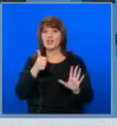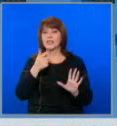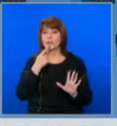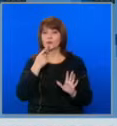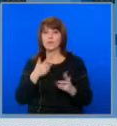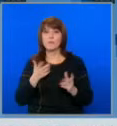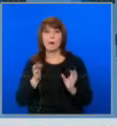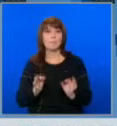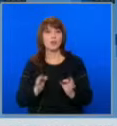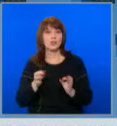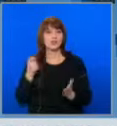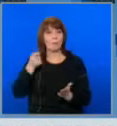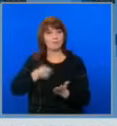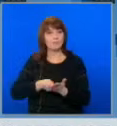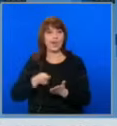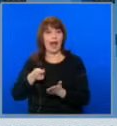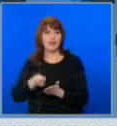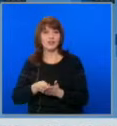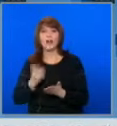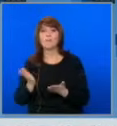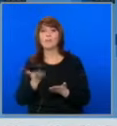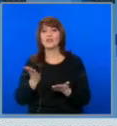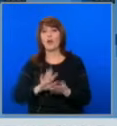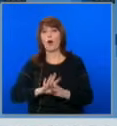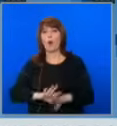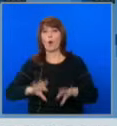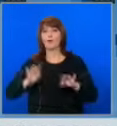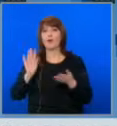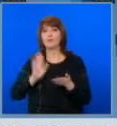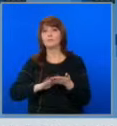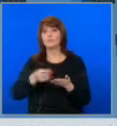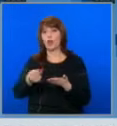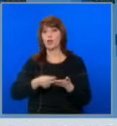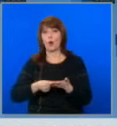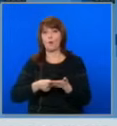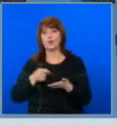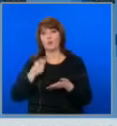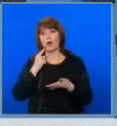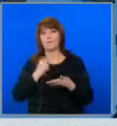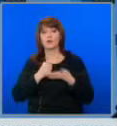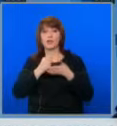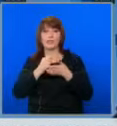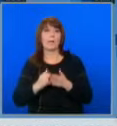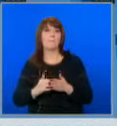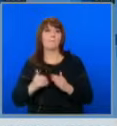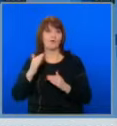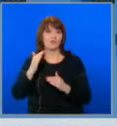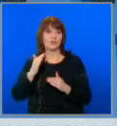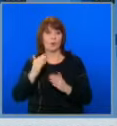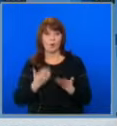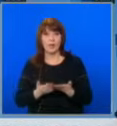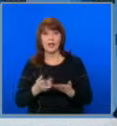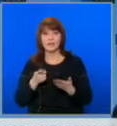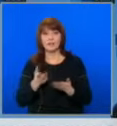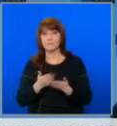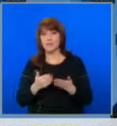имаме по-сериозни плащания сключени вече договори тогава бюджетът е и по-висок но сме над 2% сме